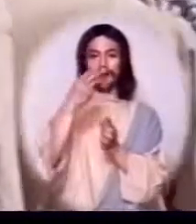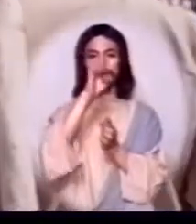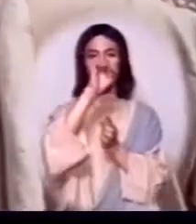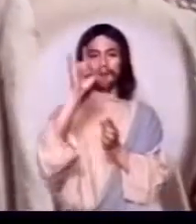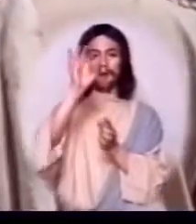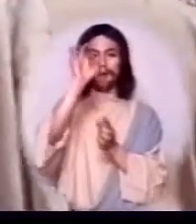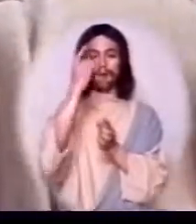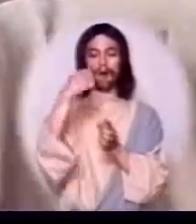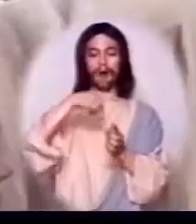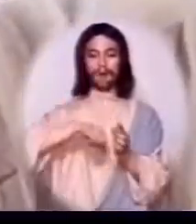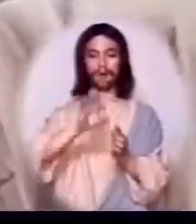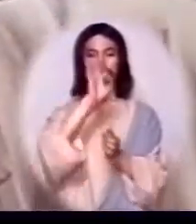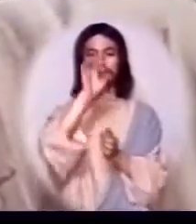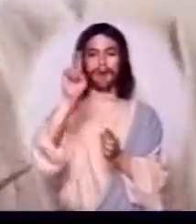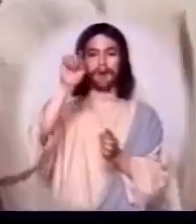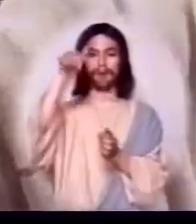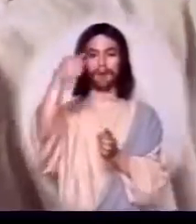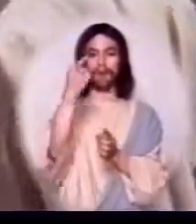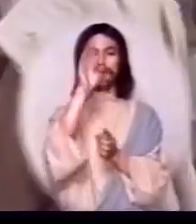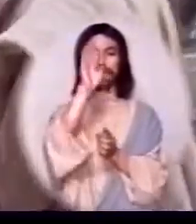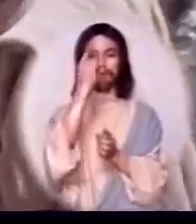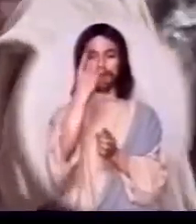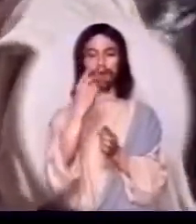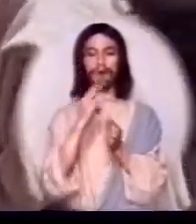알페오의 아들 야고보와